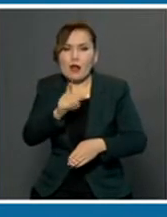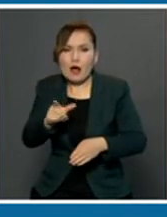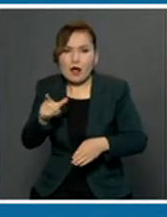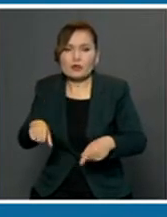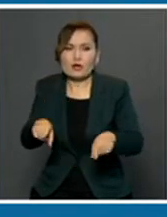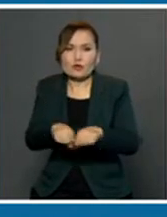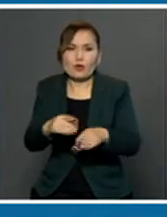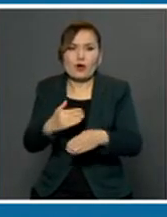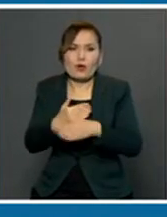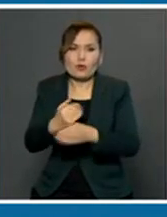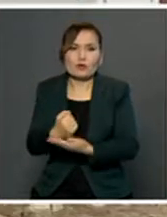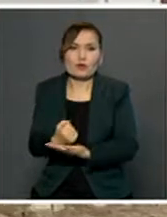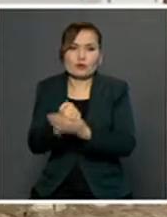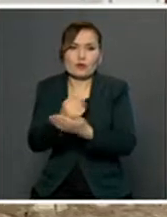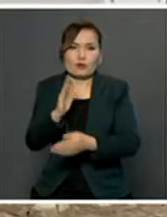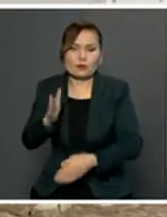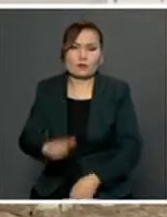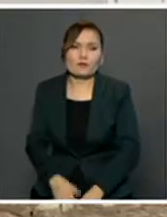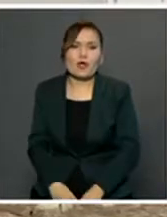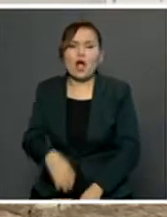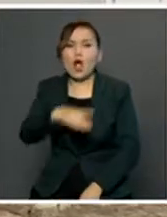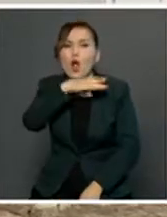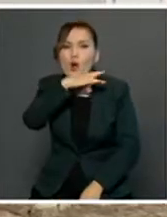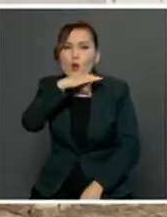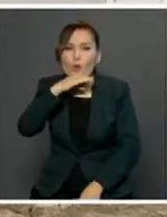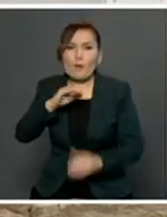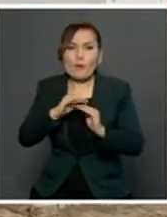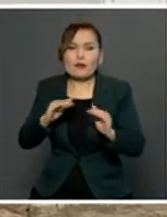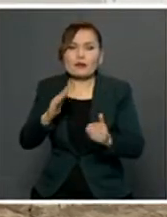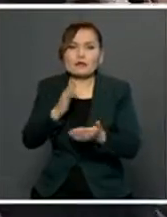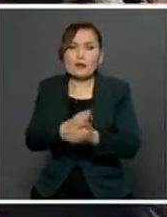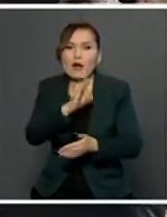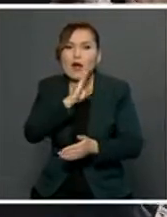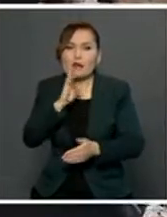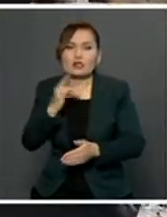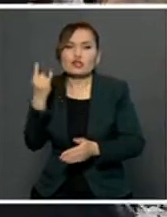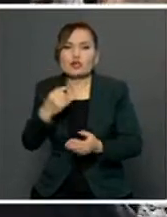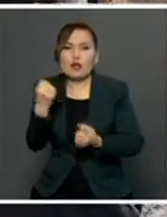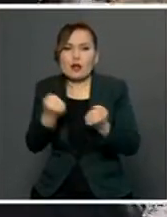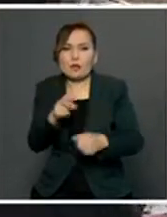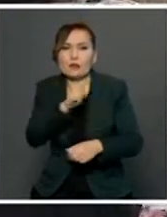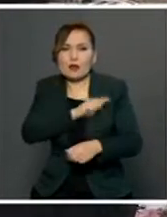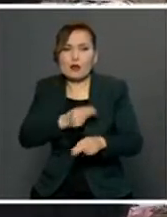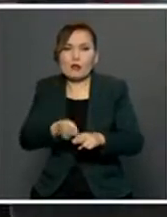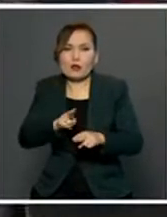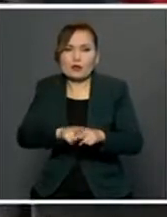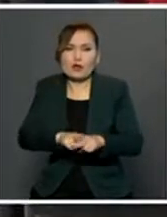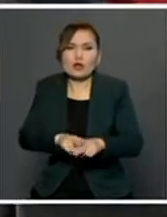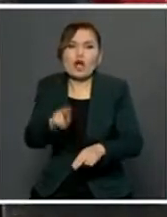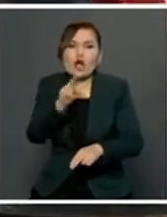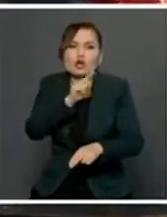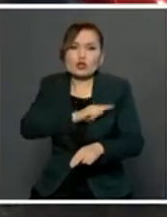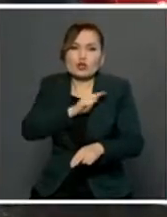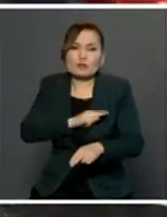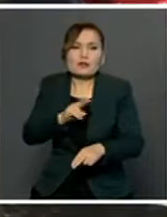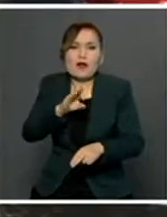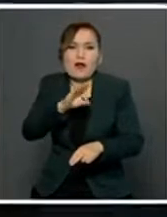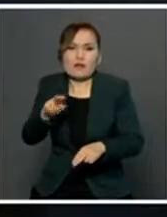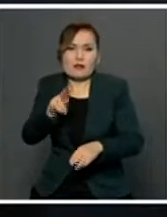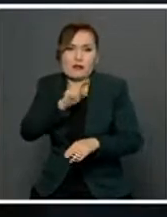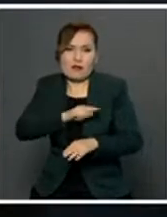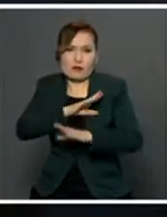азаматымызға қолдау көрсетіледі. Көп балалы ана Айзат Мәңкебаева таксист, бірақ такси қызметі болғандықтан жұмысы ешбір жерде